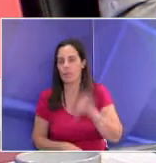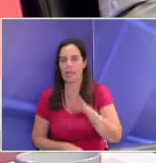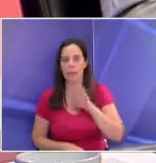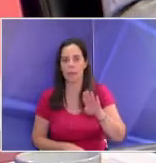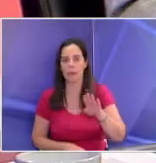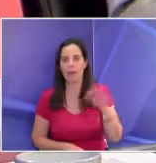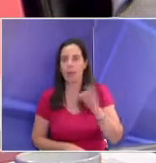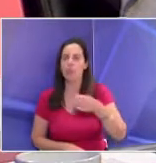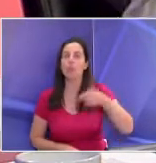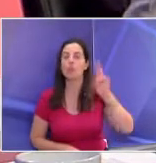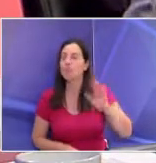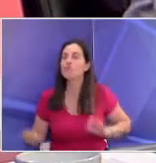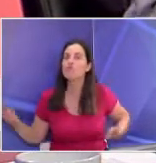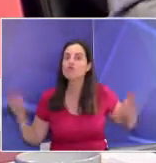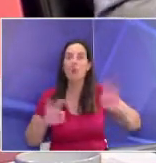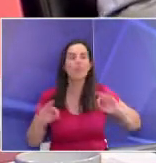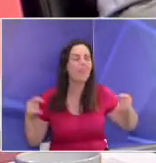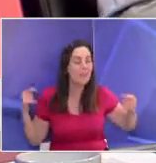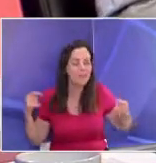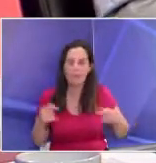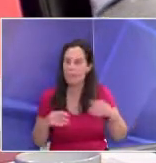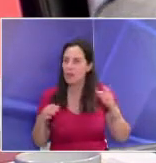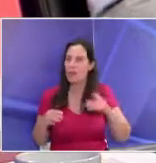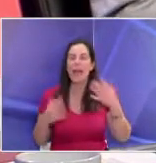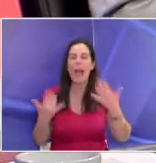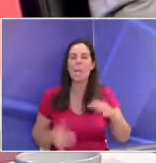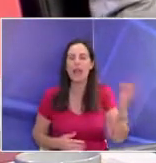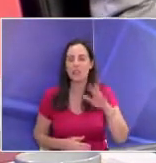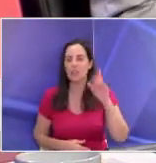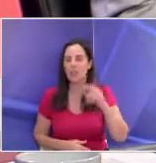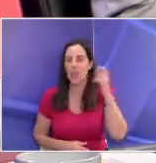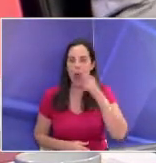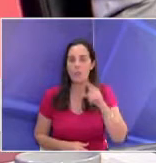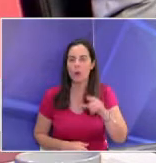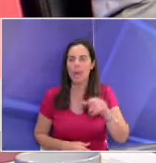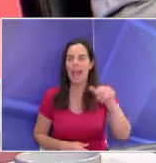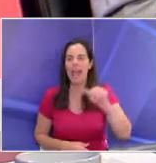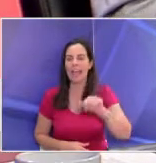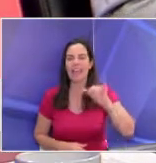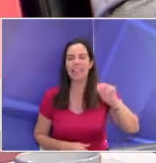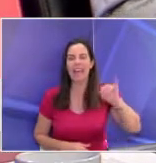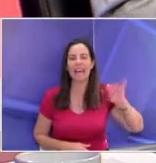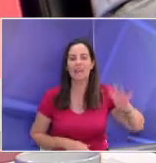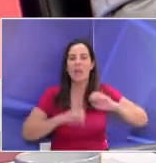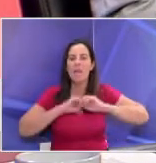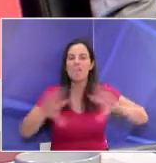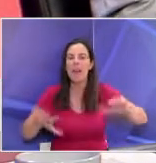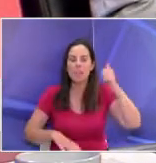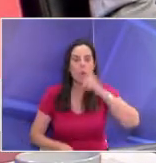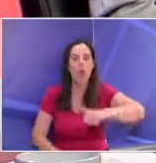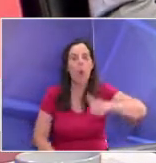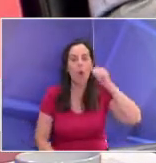בנימין נתניהו. לא, באמת. שום דבר לא מתקרב לכמות ההסתה שהפושע הזה, אלדד יניב, מפרסם על בסיס